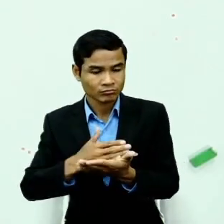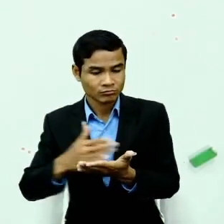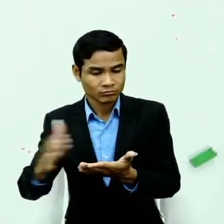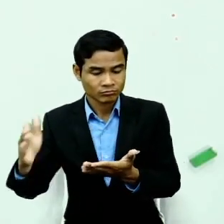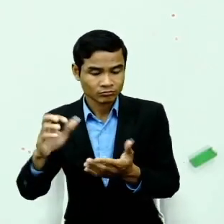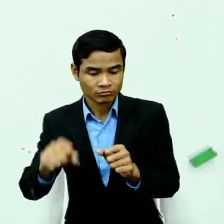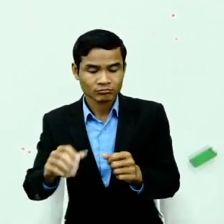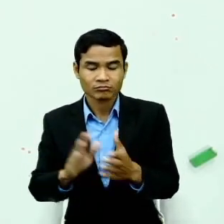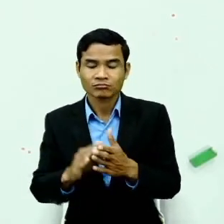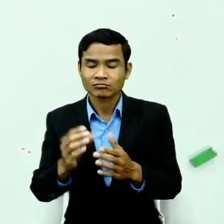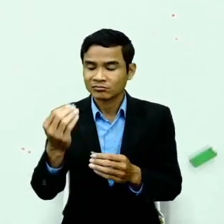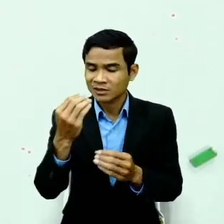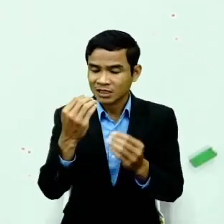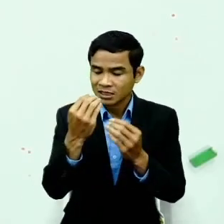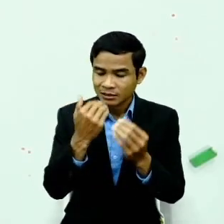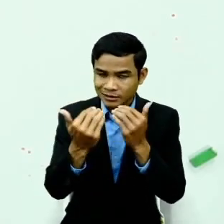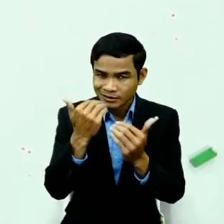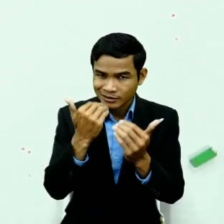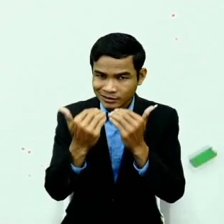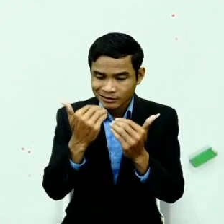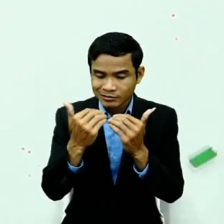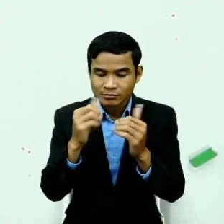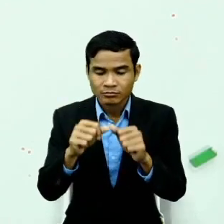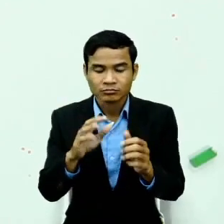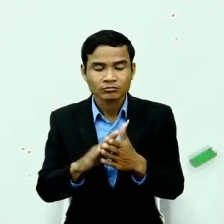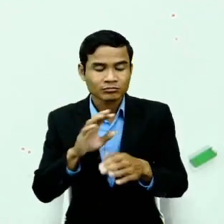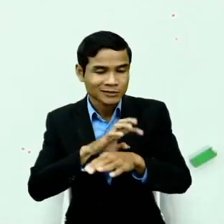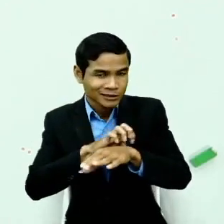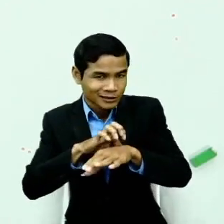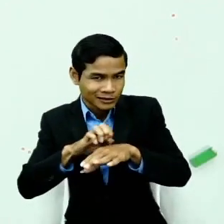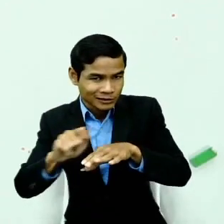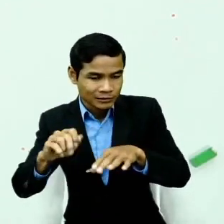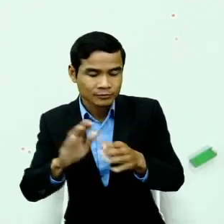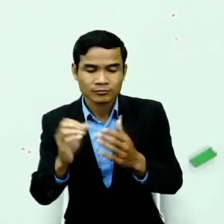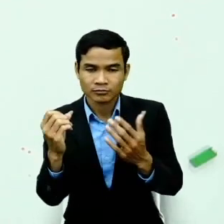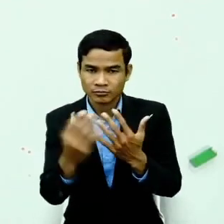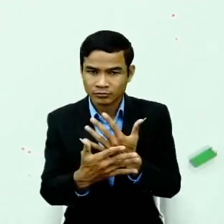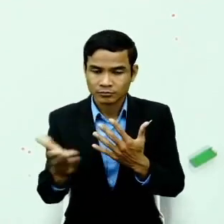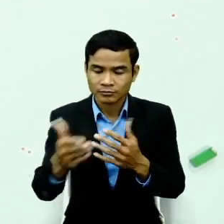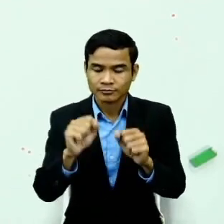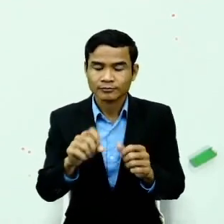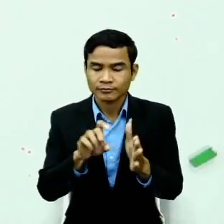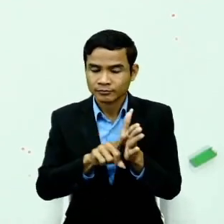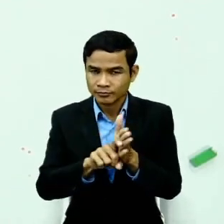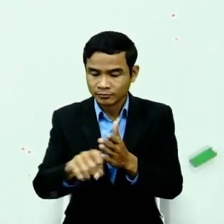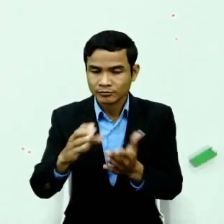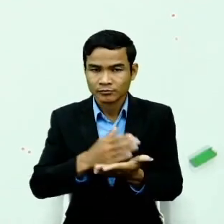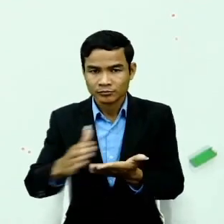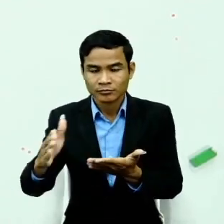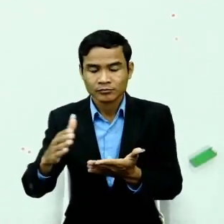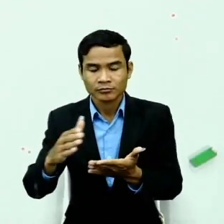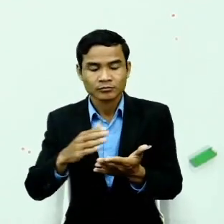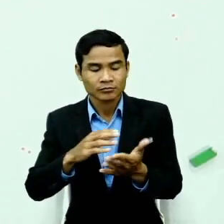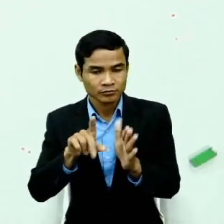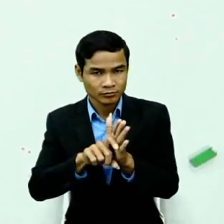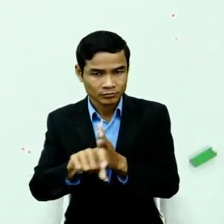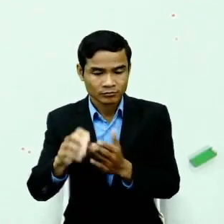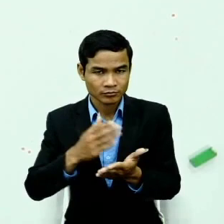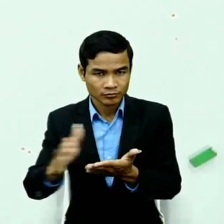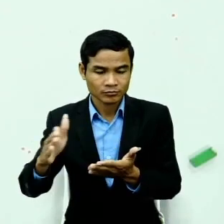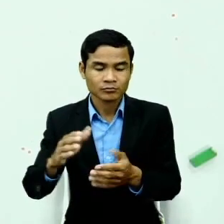hay đầm bay ở đầm nam dương lụt là lót cứ chân trời bánh chả bánh tháng năm cầm chặt đồng cớ nó con chả có bánh tháng năm cầm